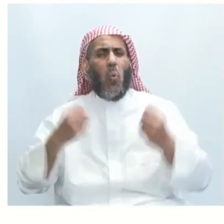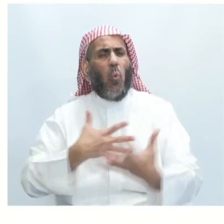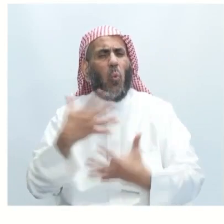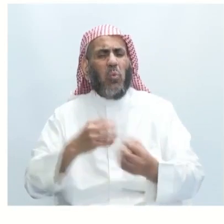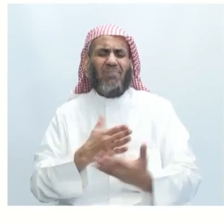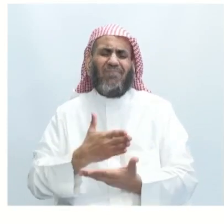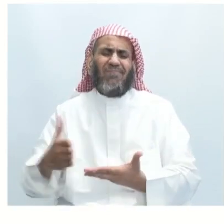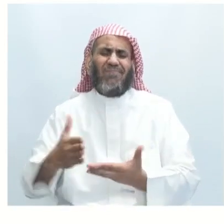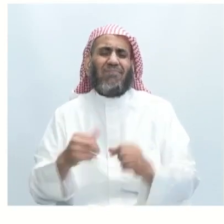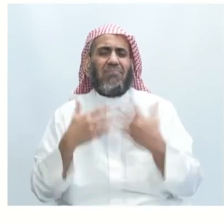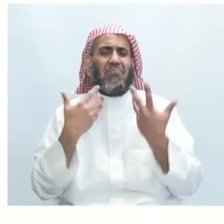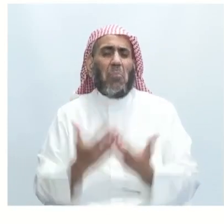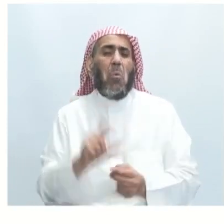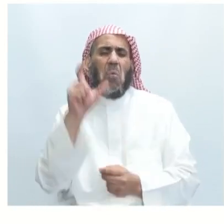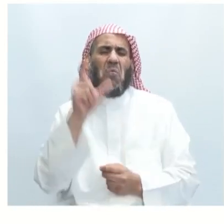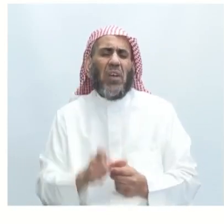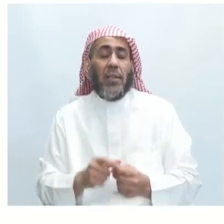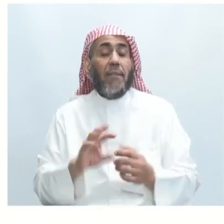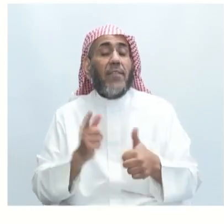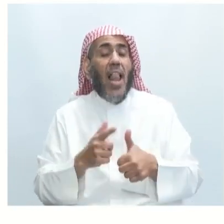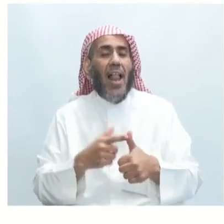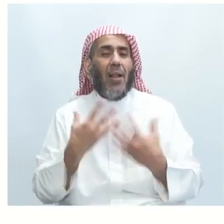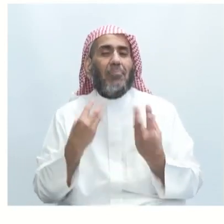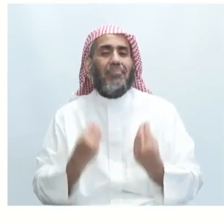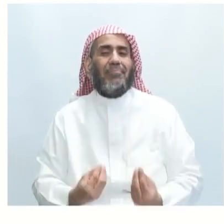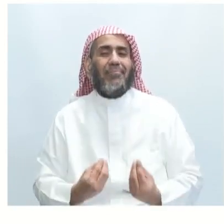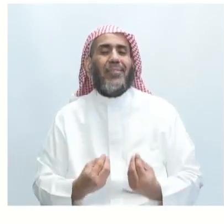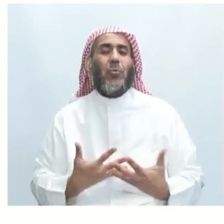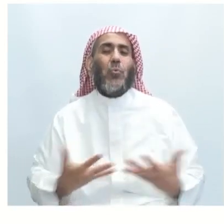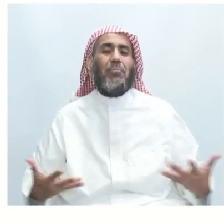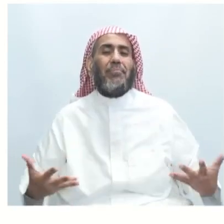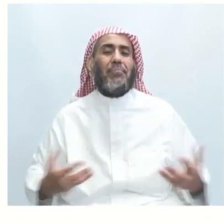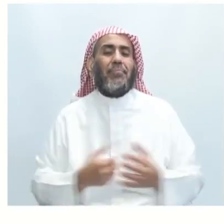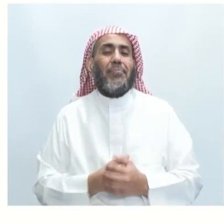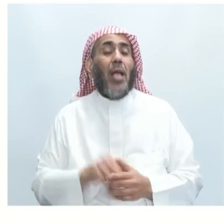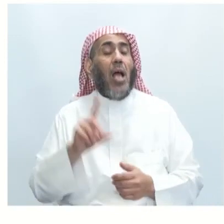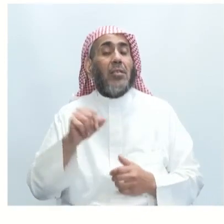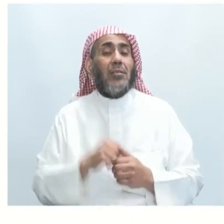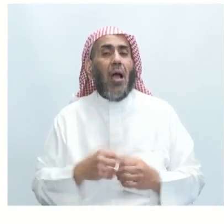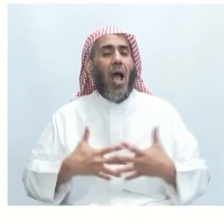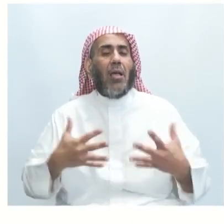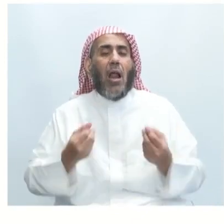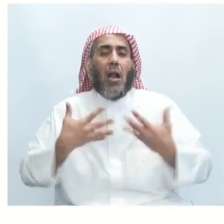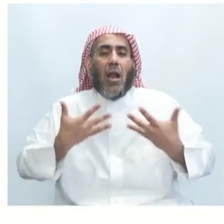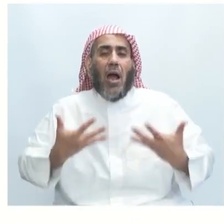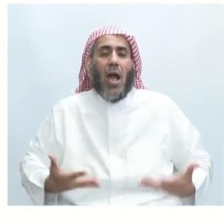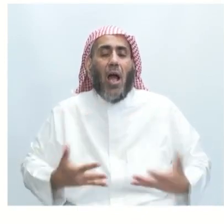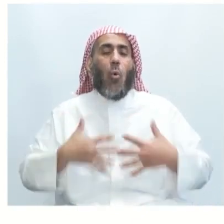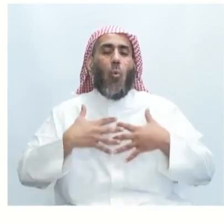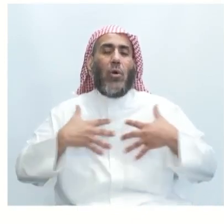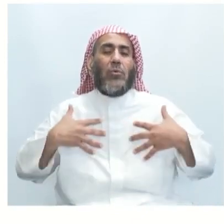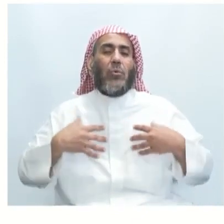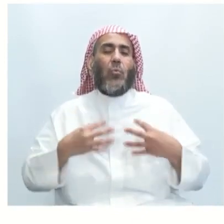منفر حيث يكون الف في الحاله الاولى في حاله الهدوء احسنتم اكثر راحه وسرور